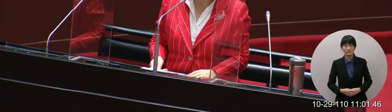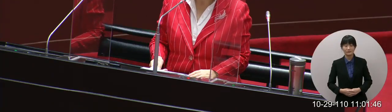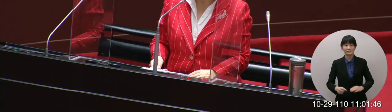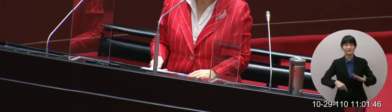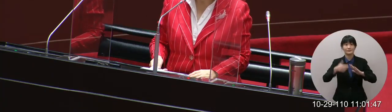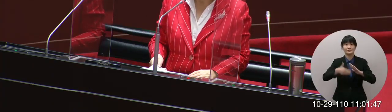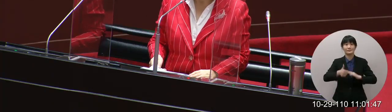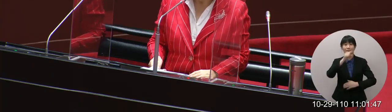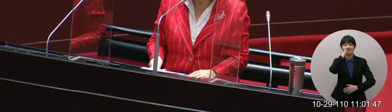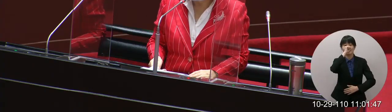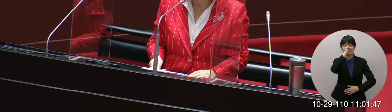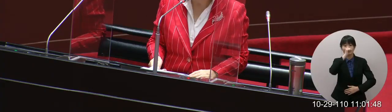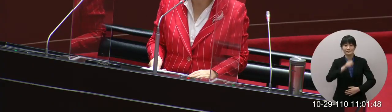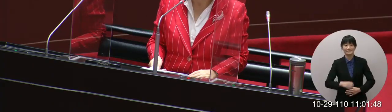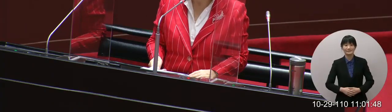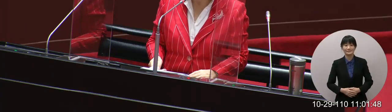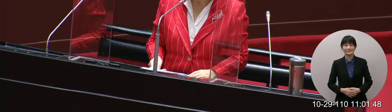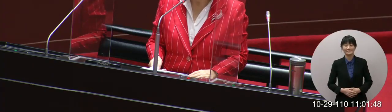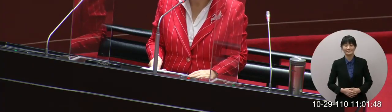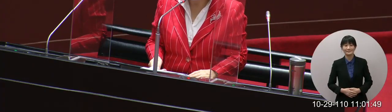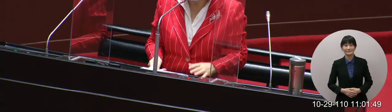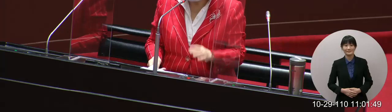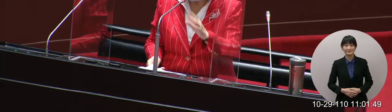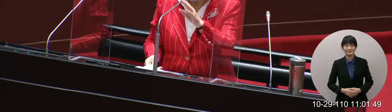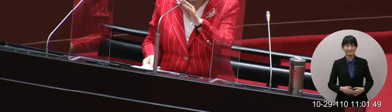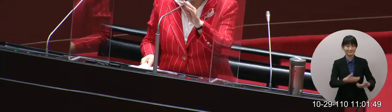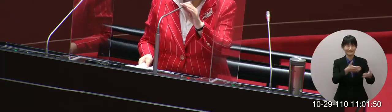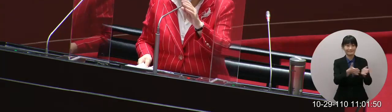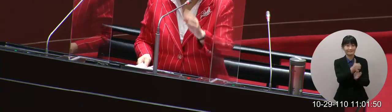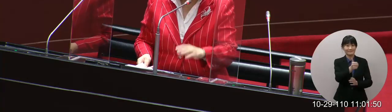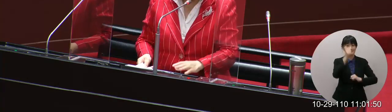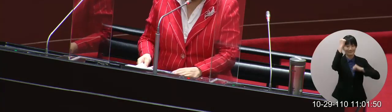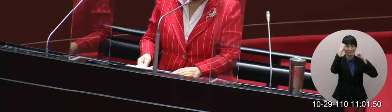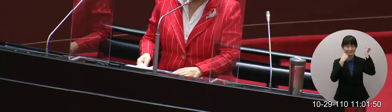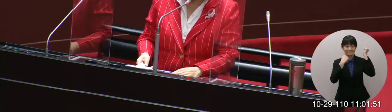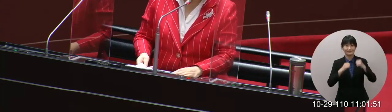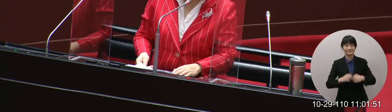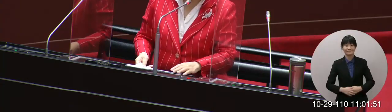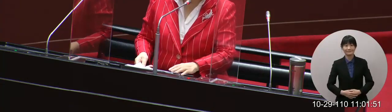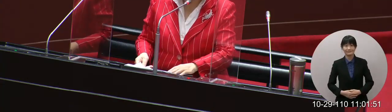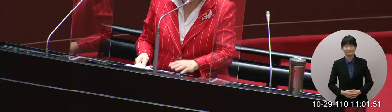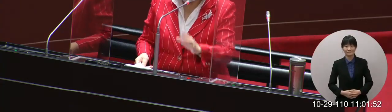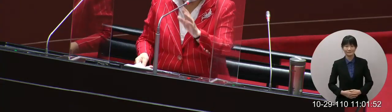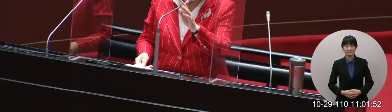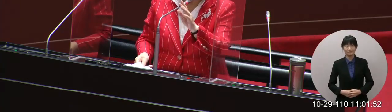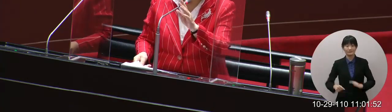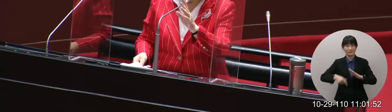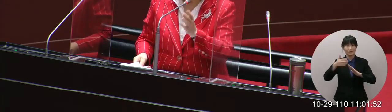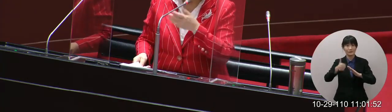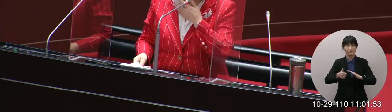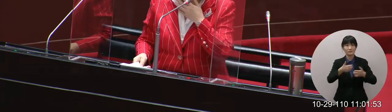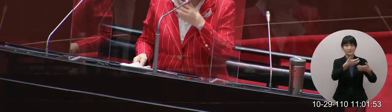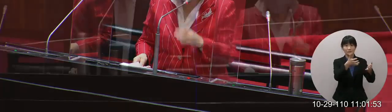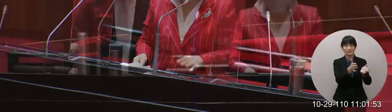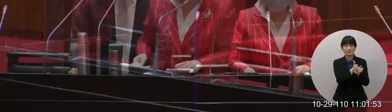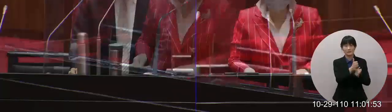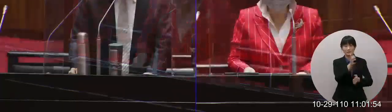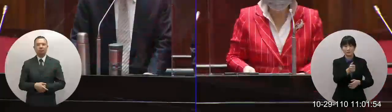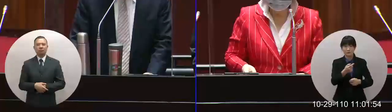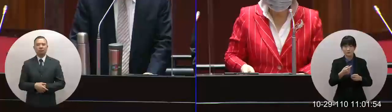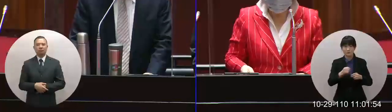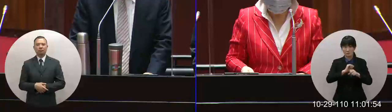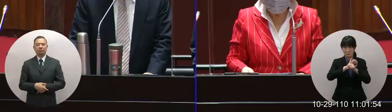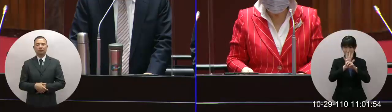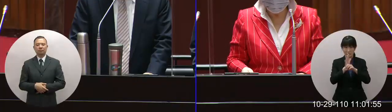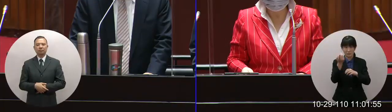院长好。 委员你好。 好，部长早。好。 委员好。 院长、部长，疫情从去